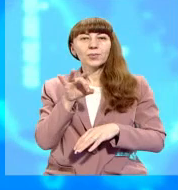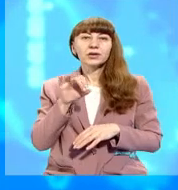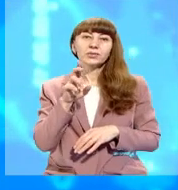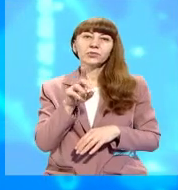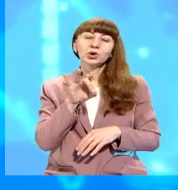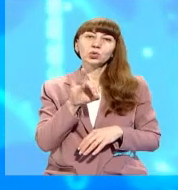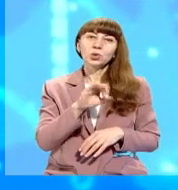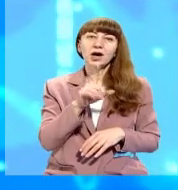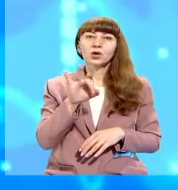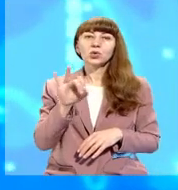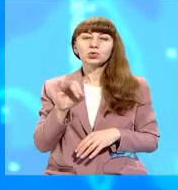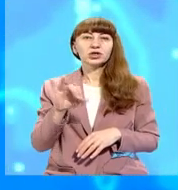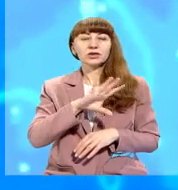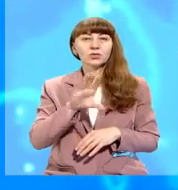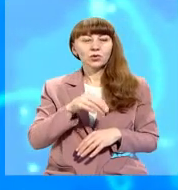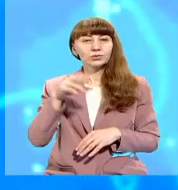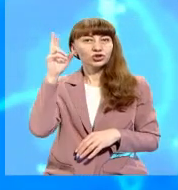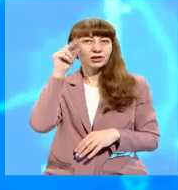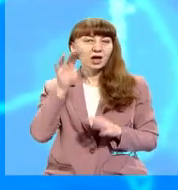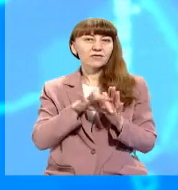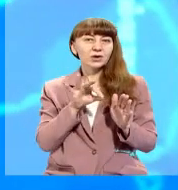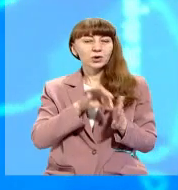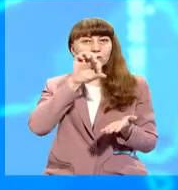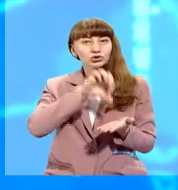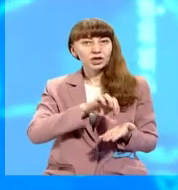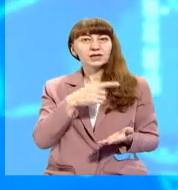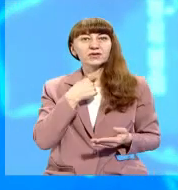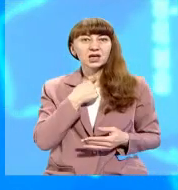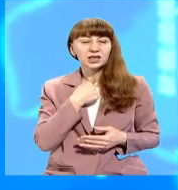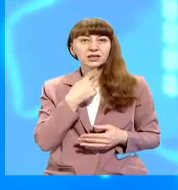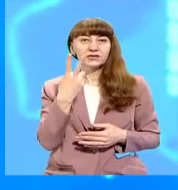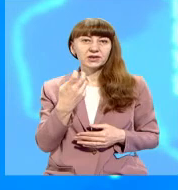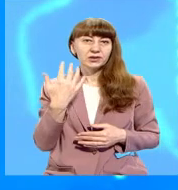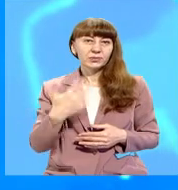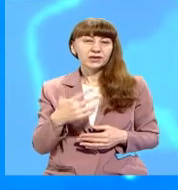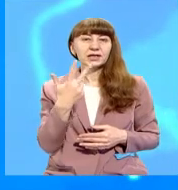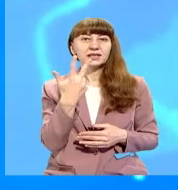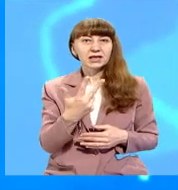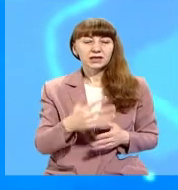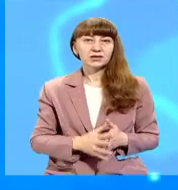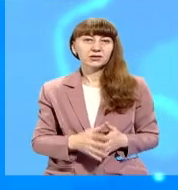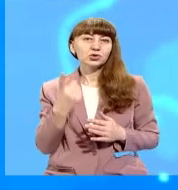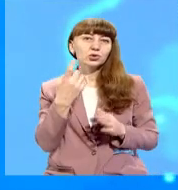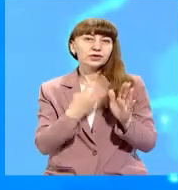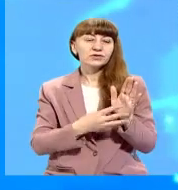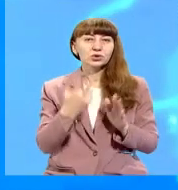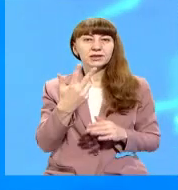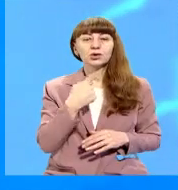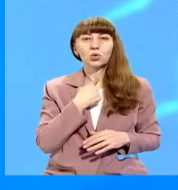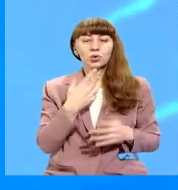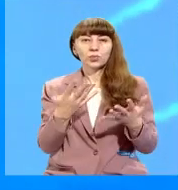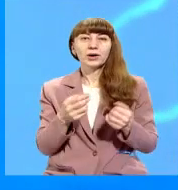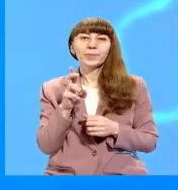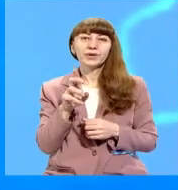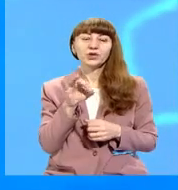Биби Гуля кужина из общего числа выборщиков принявших участие в голосовании 253 193 голоса получила